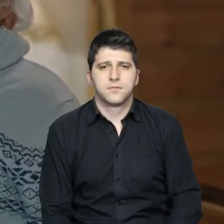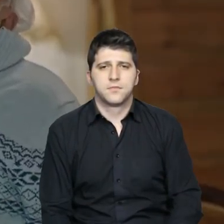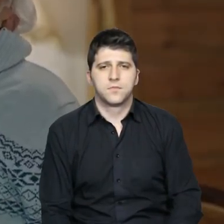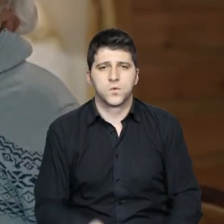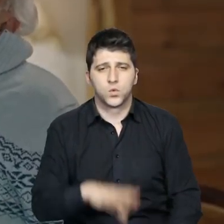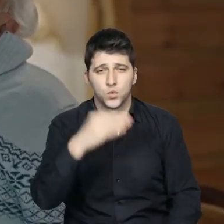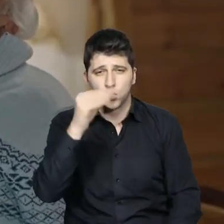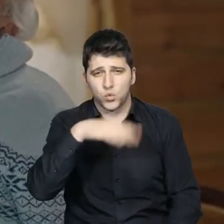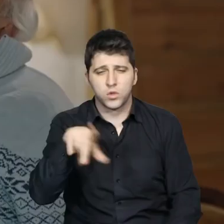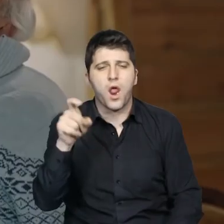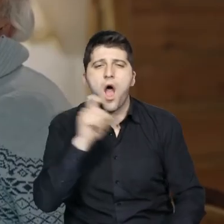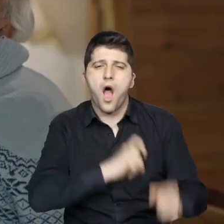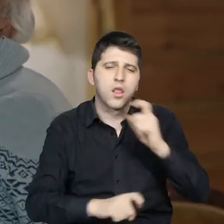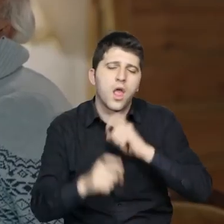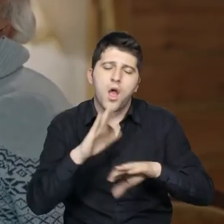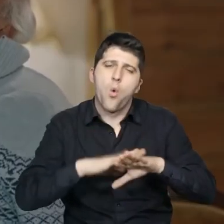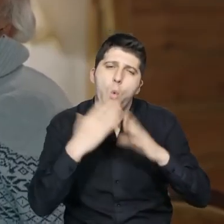Çocuklar hata yapar.